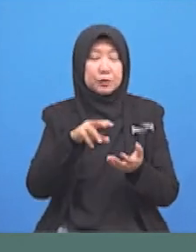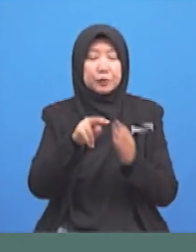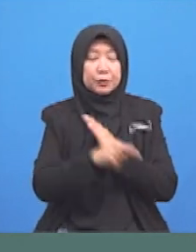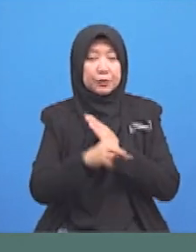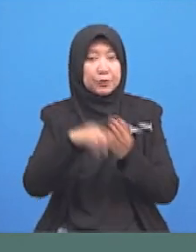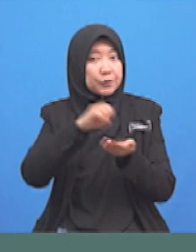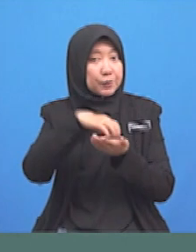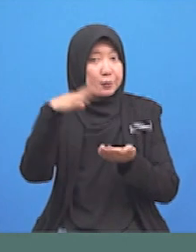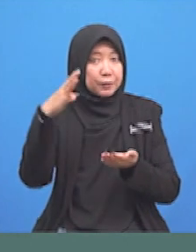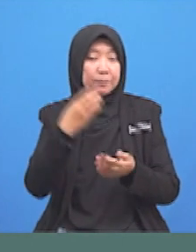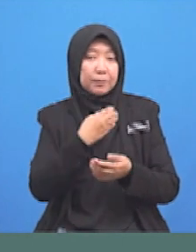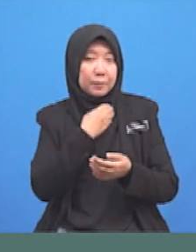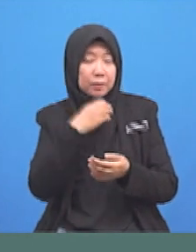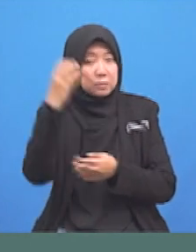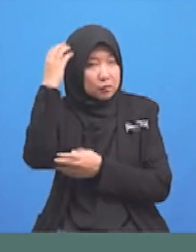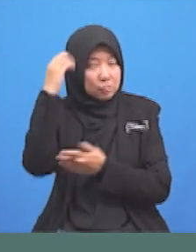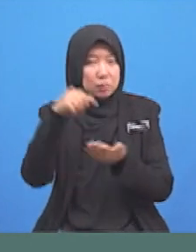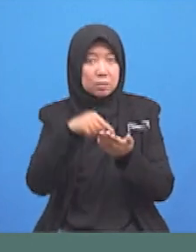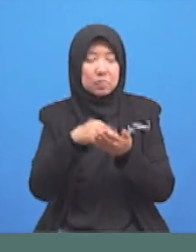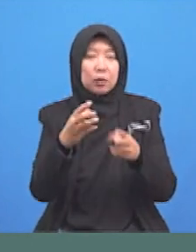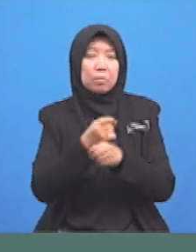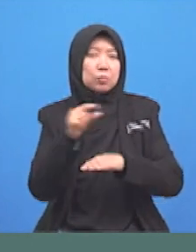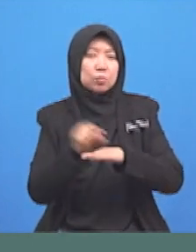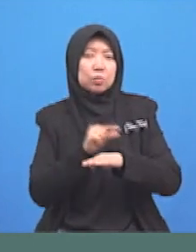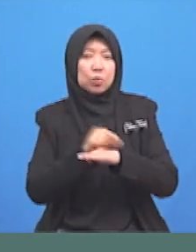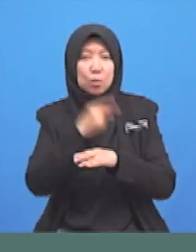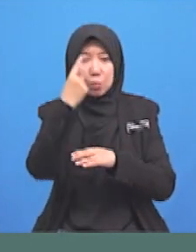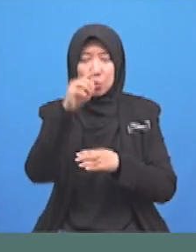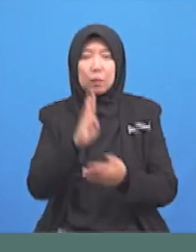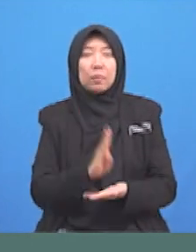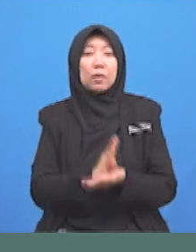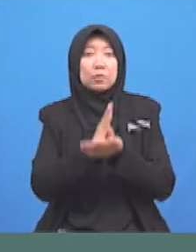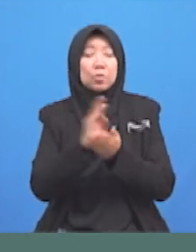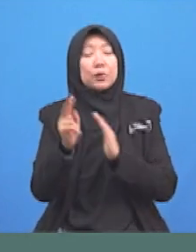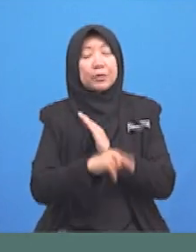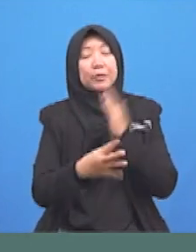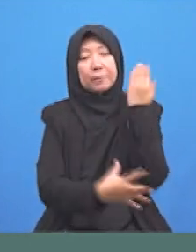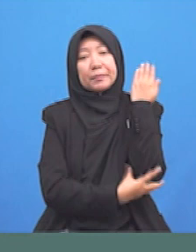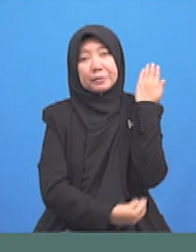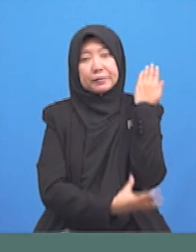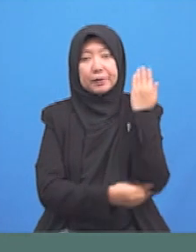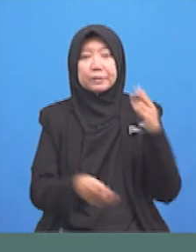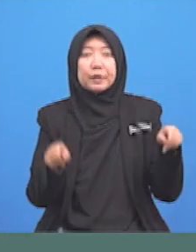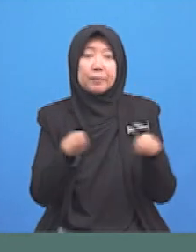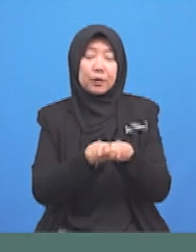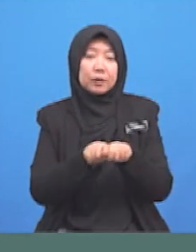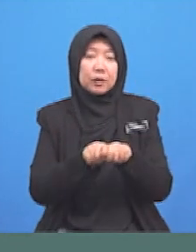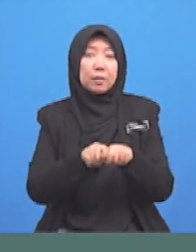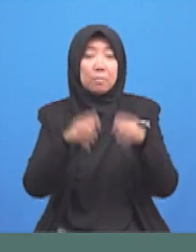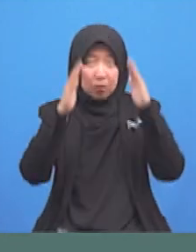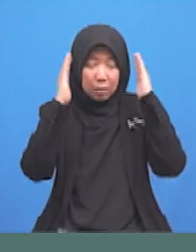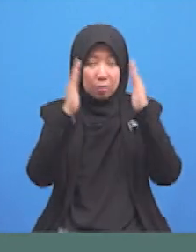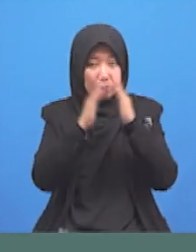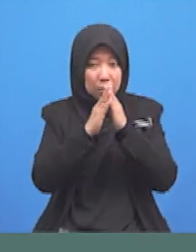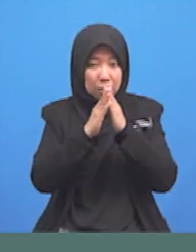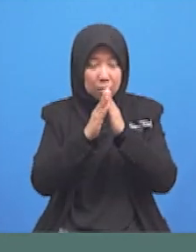seperti Perak dan Selangor dapat digunakan untuk membantu negeri miskin seperti Pahang jika